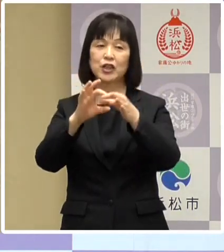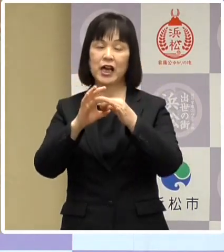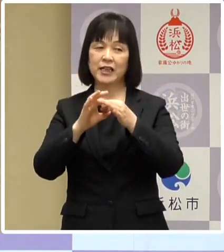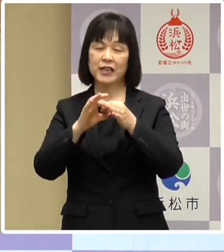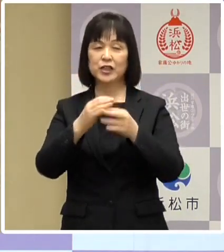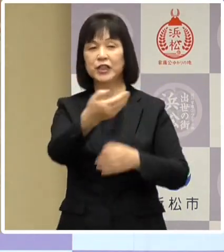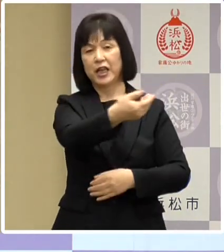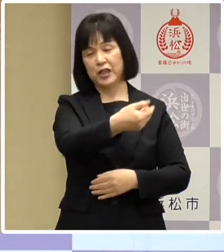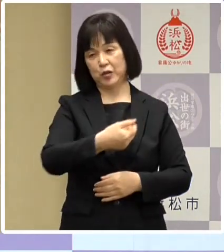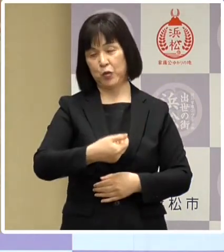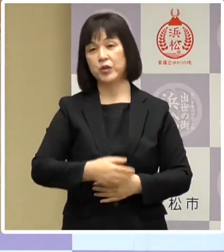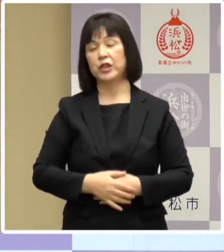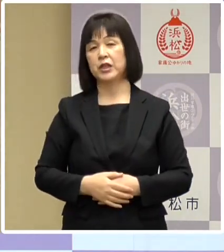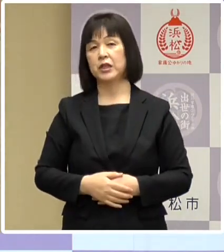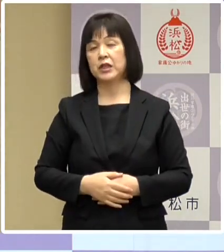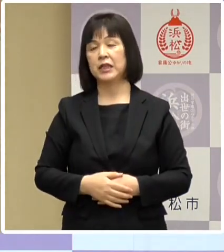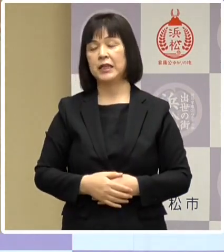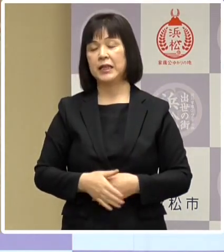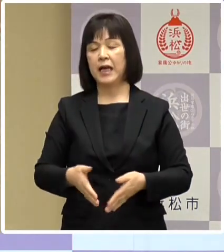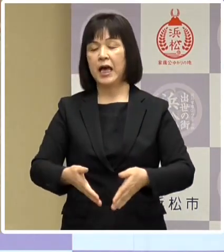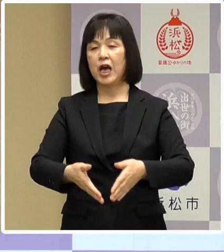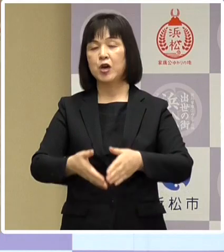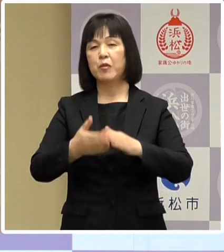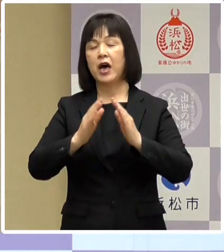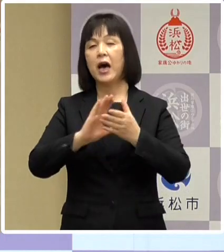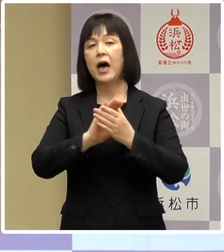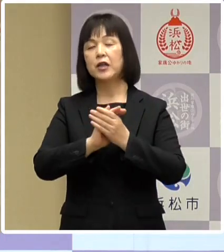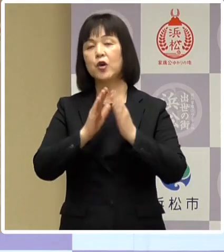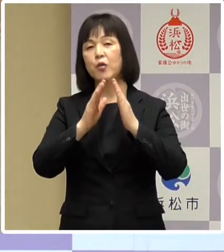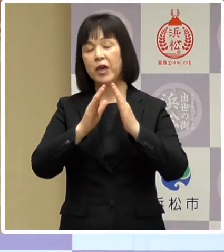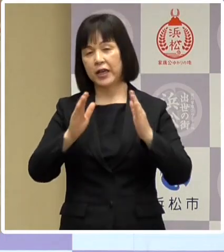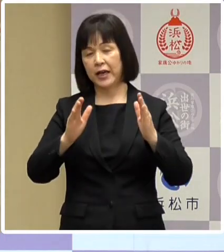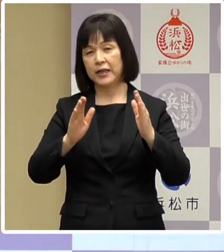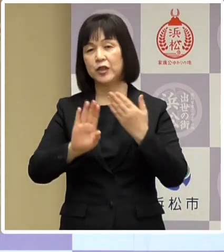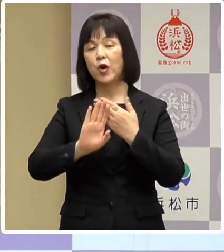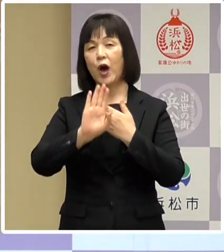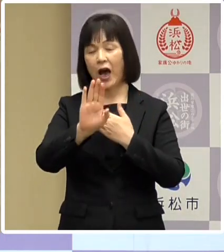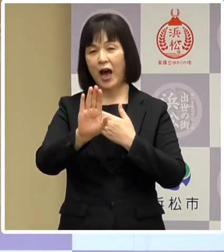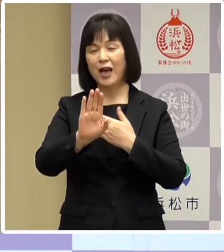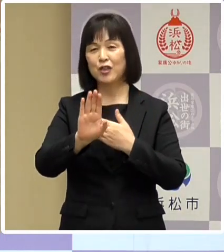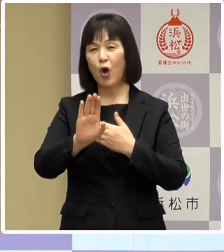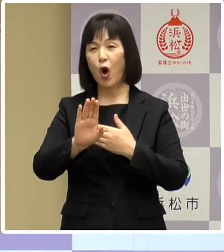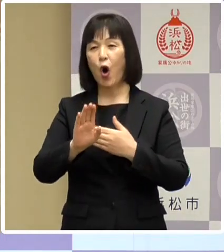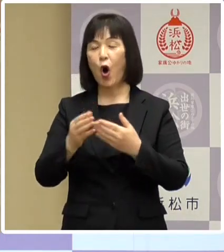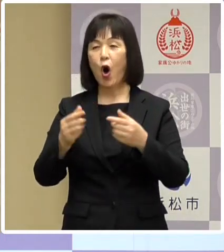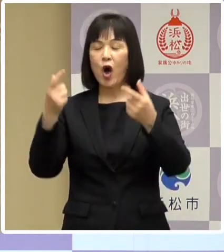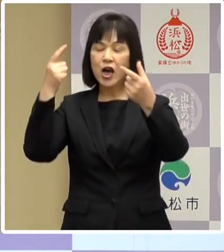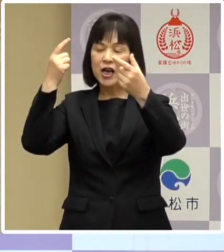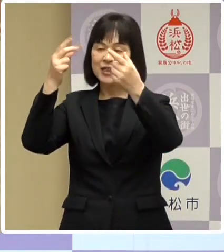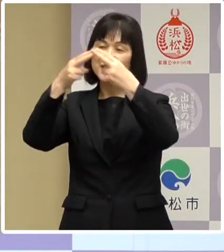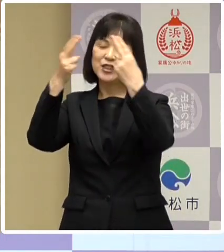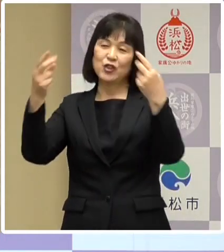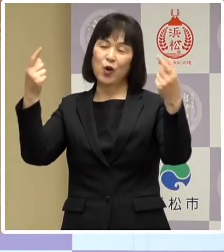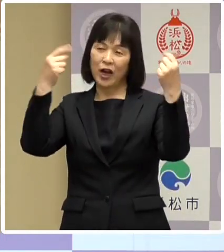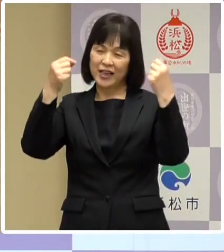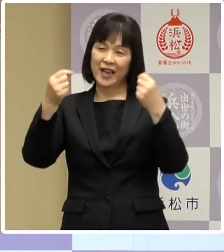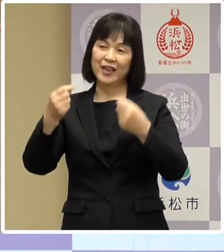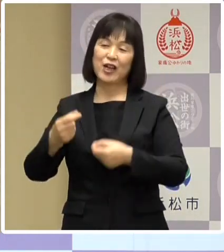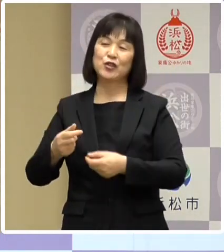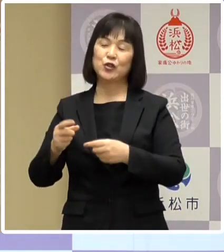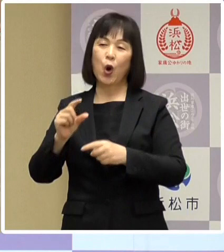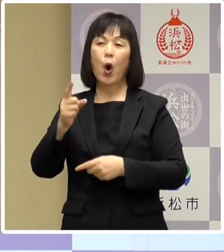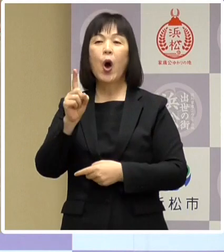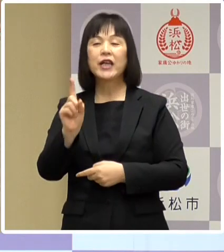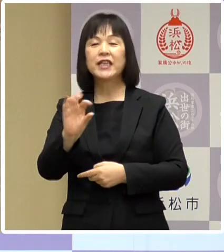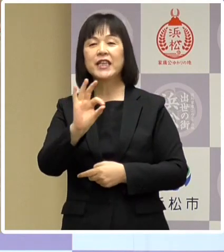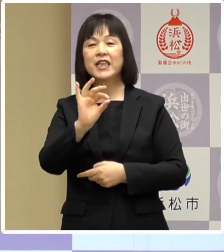ればと思うんですけれども、はいはい、規制同盟会の後にですね、日詰学長が、まあ、会見をやられておりまして、はいはい、でその際